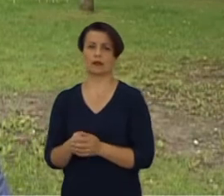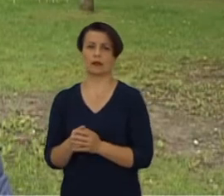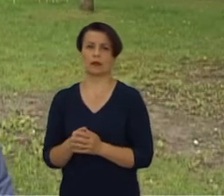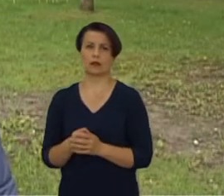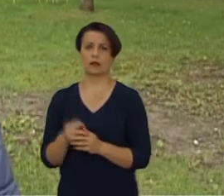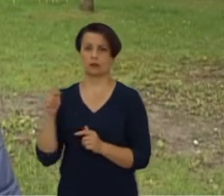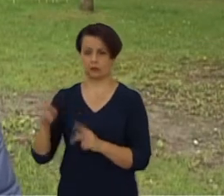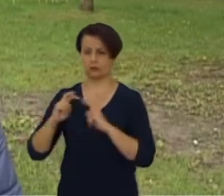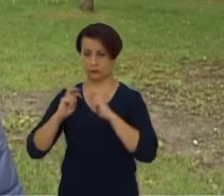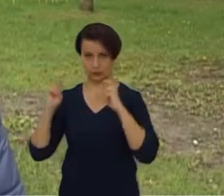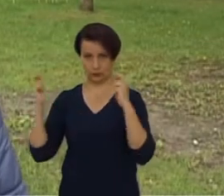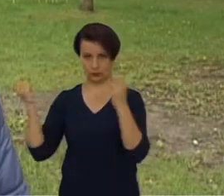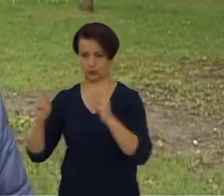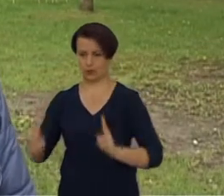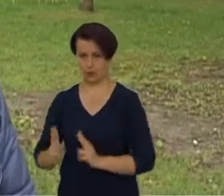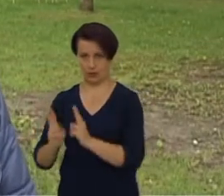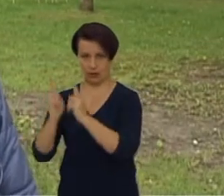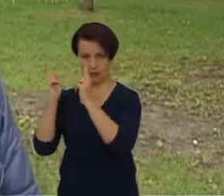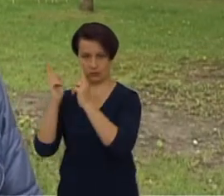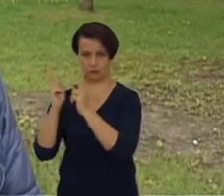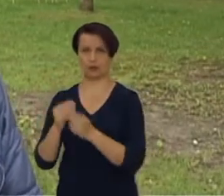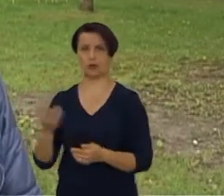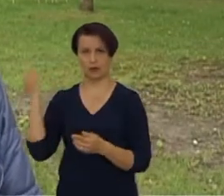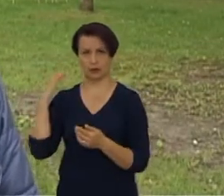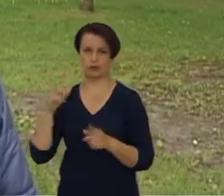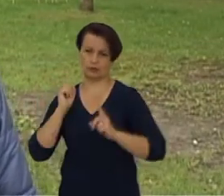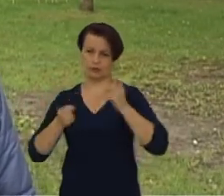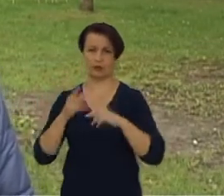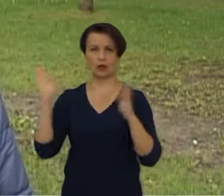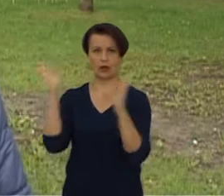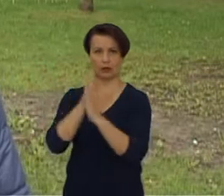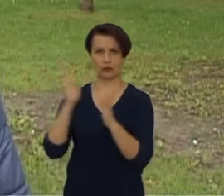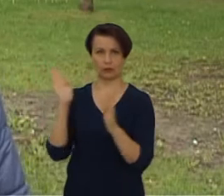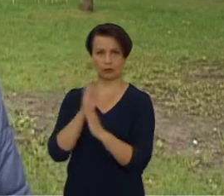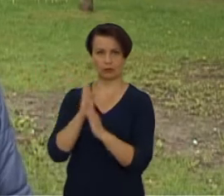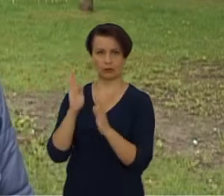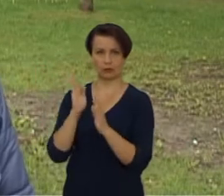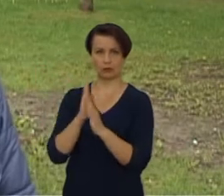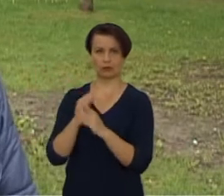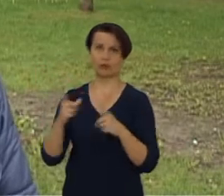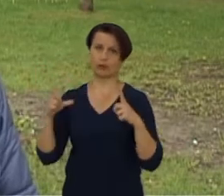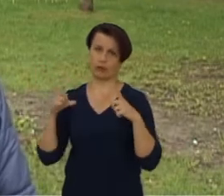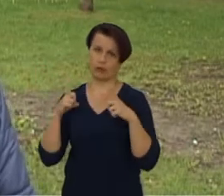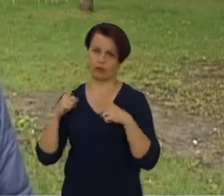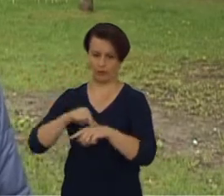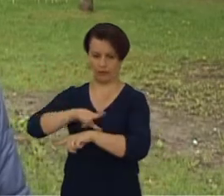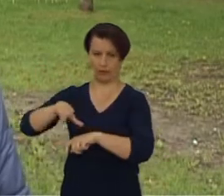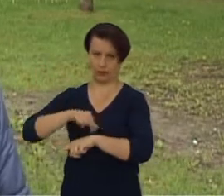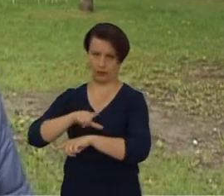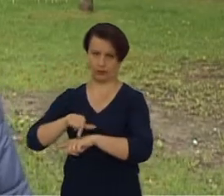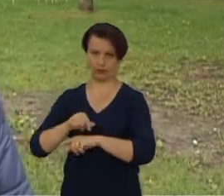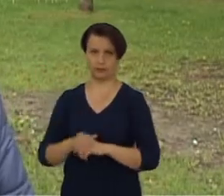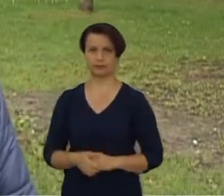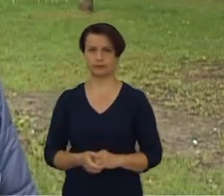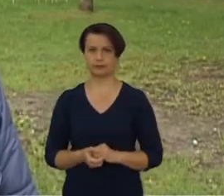žuvę, ir susėdė aplink laužą, kas būdavo natūraliai gamtoje